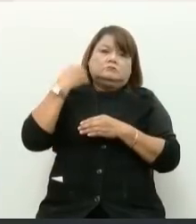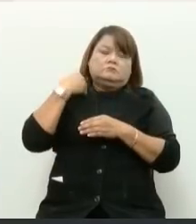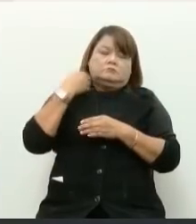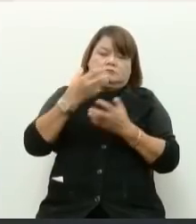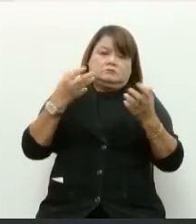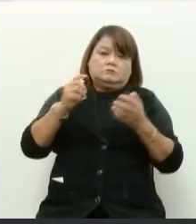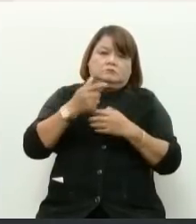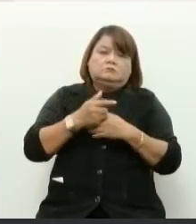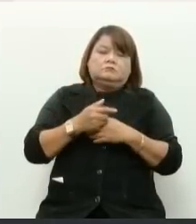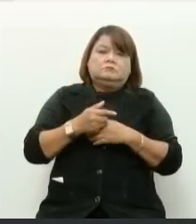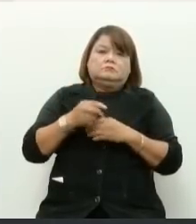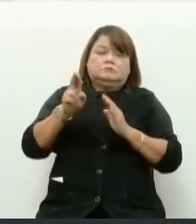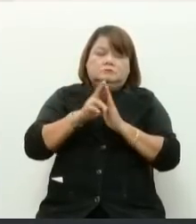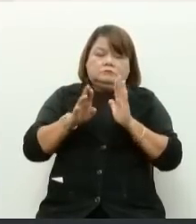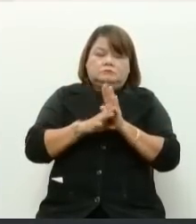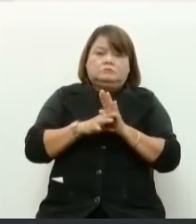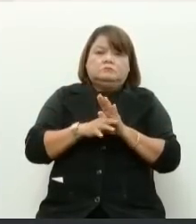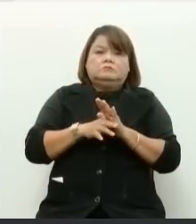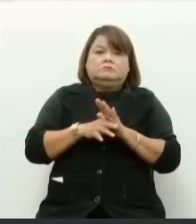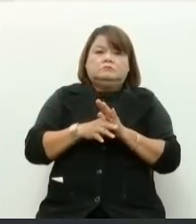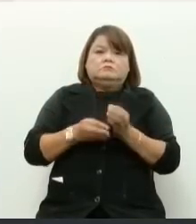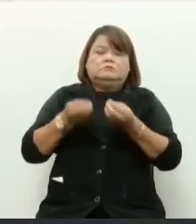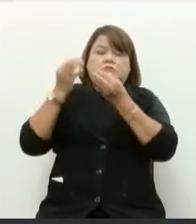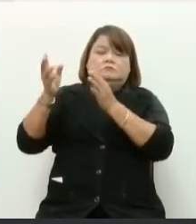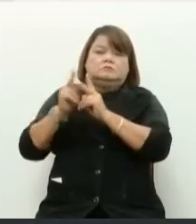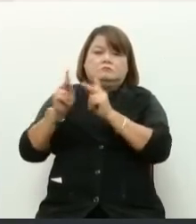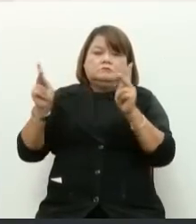เนี่ยระบบมันจะเขาเรียกอะไรส่งให้กรรมการ